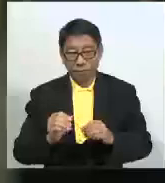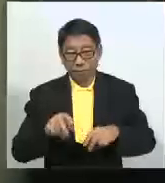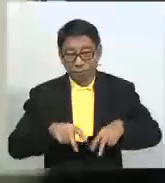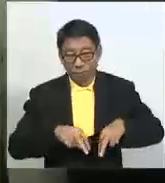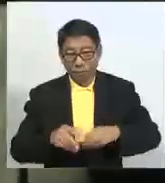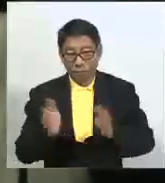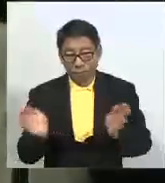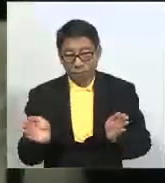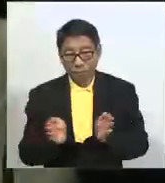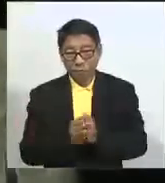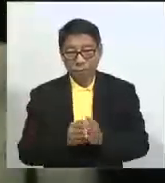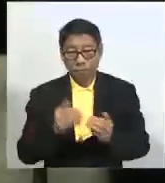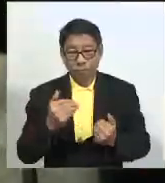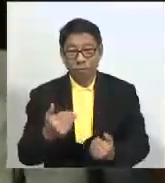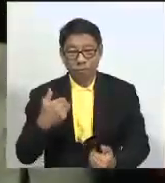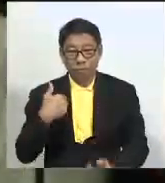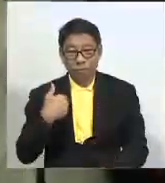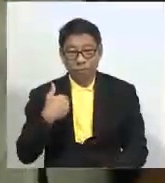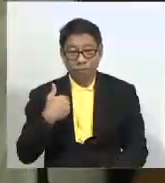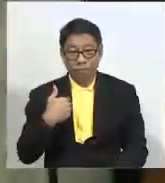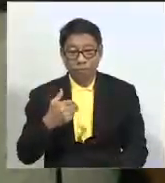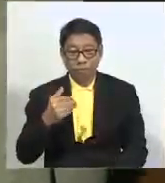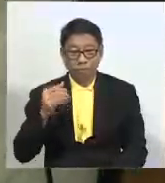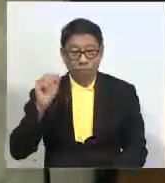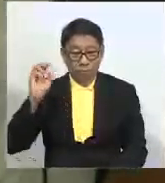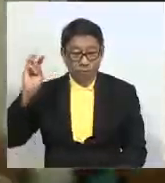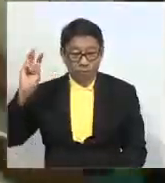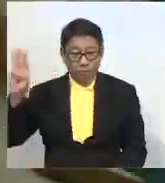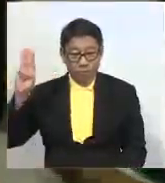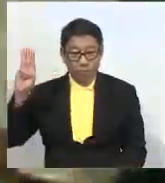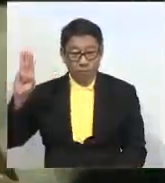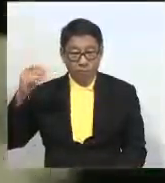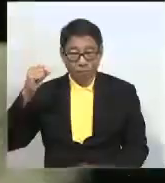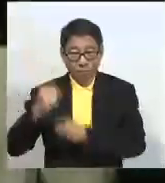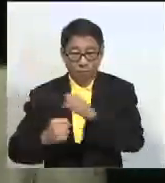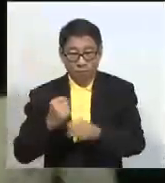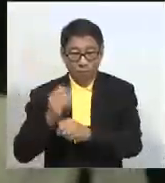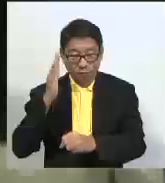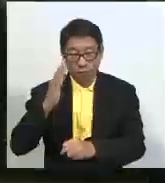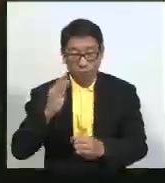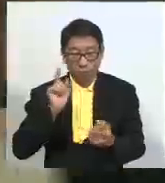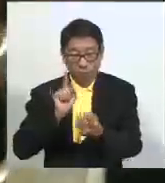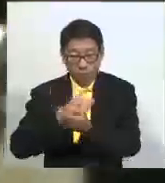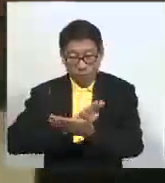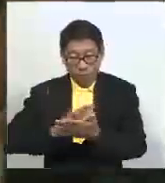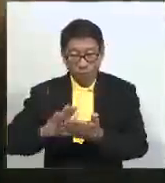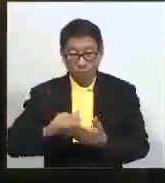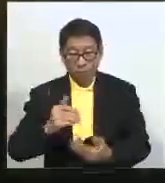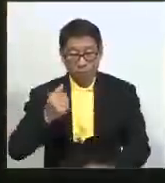สัญญาผมได้ไหมครับสัญญาปีหน้าเป็นปีความสำเร็จของพวกเรา